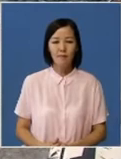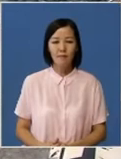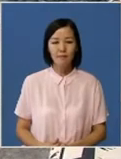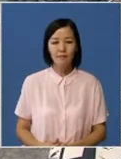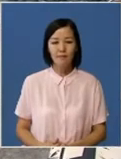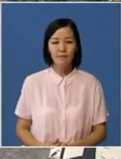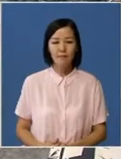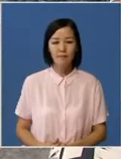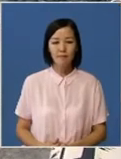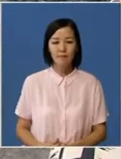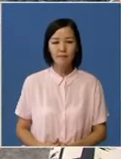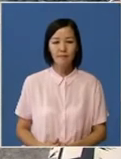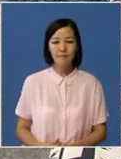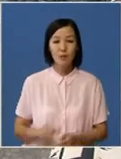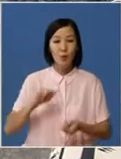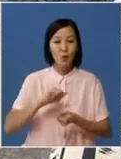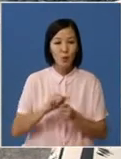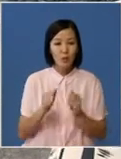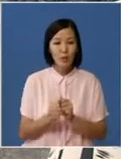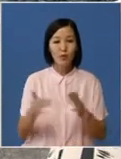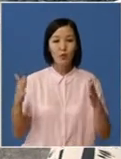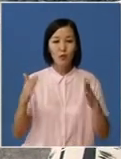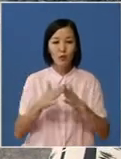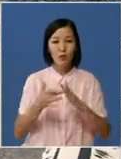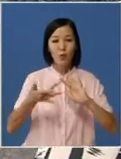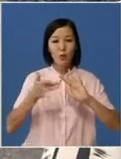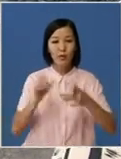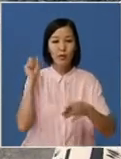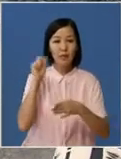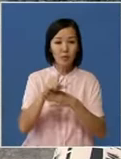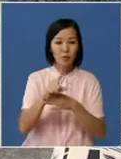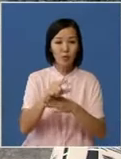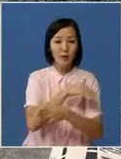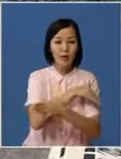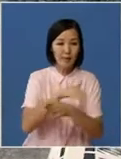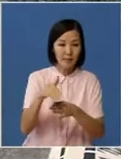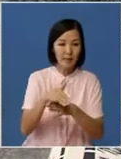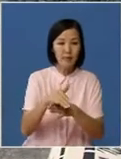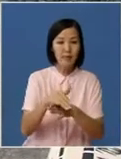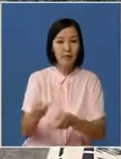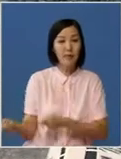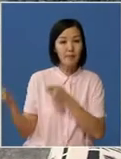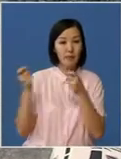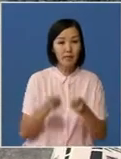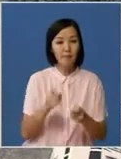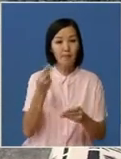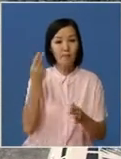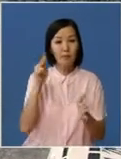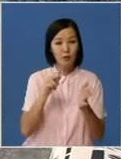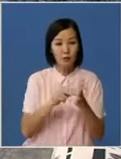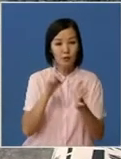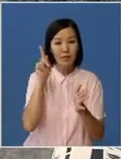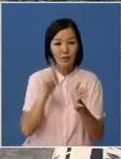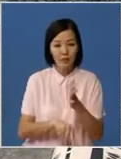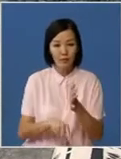угольный заготавливать. Көмірге үйден шықпай-ақ онлайн тапсырыс беріп, мекен-жайыңызды айтсаңыз алып келеді. Бұл арзанға шығады. Мәселен,